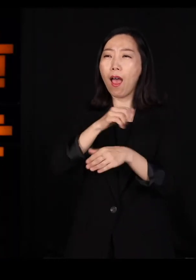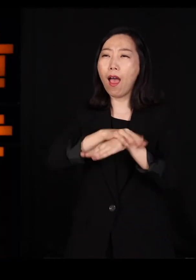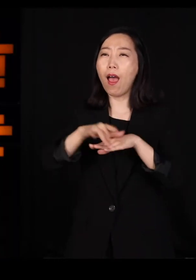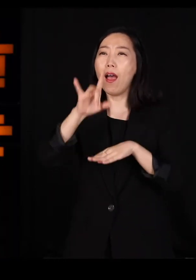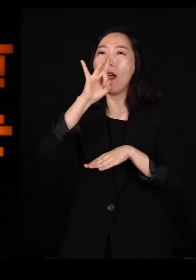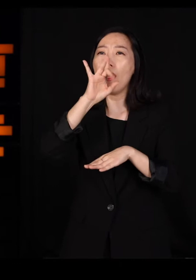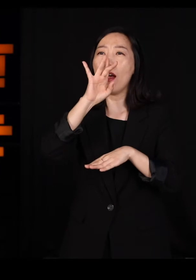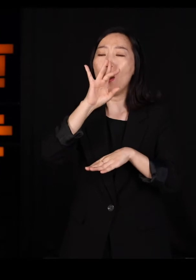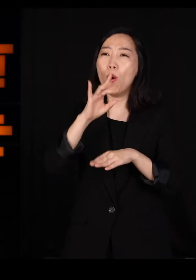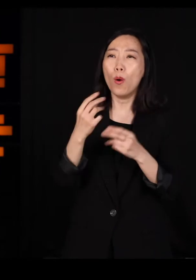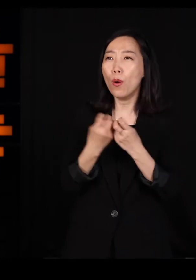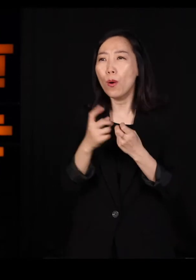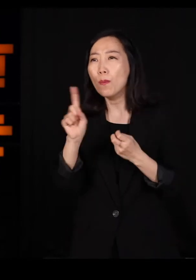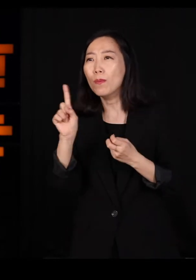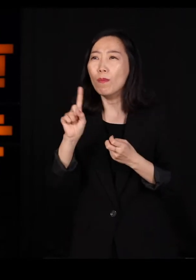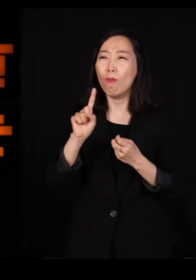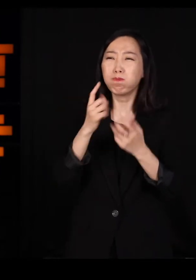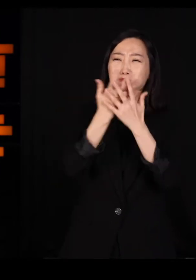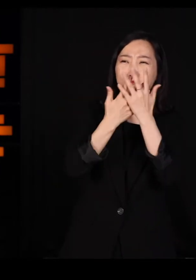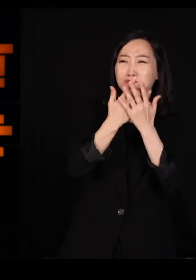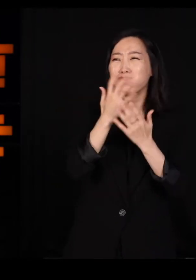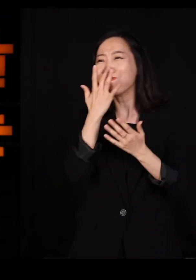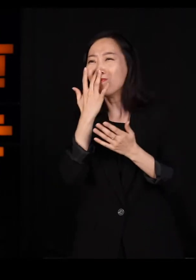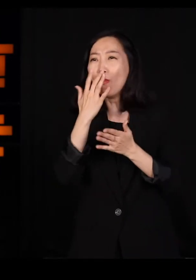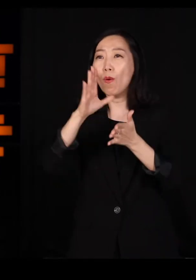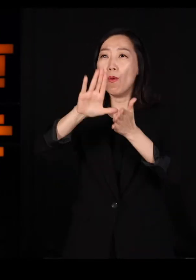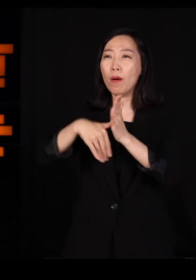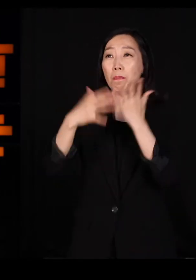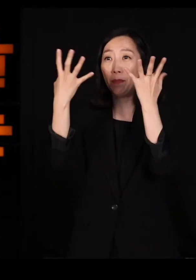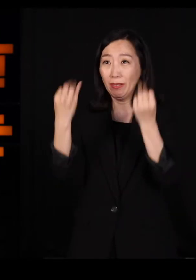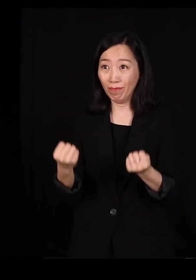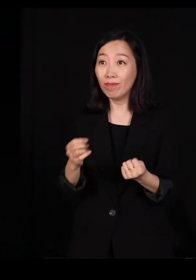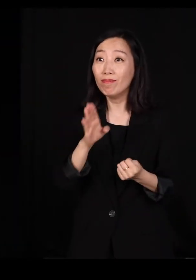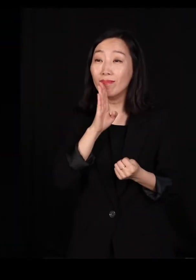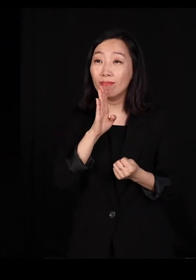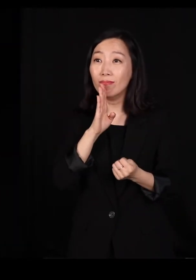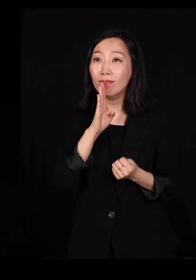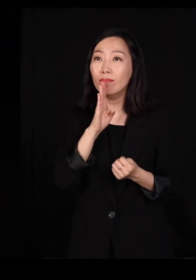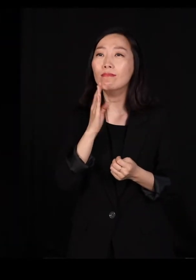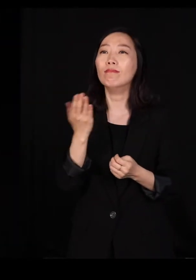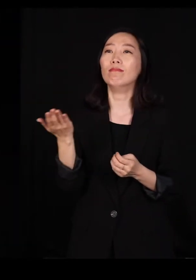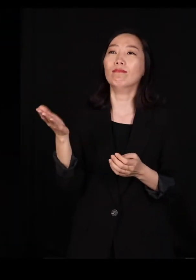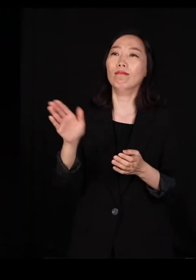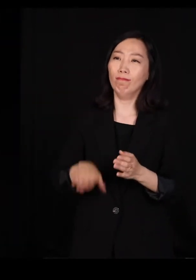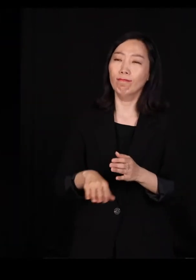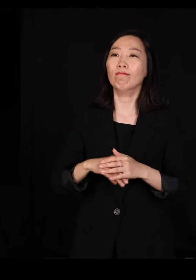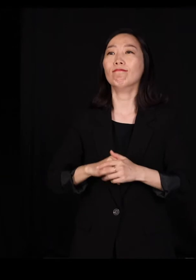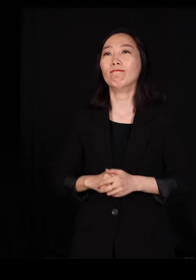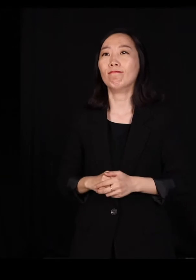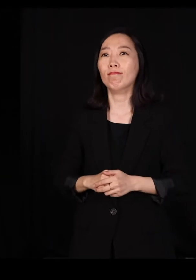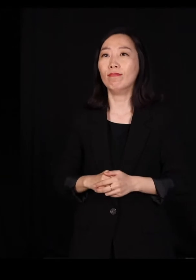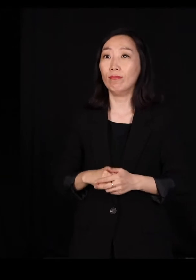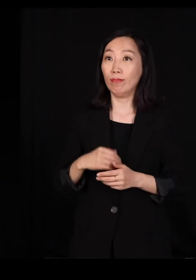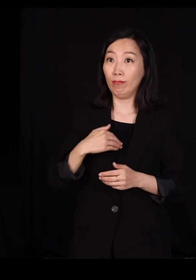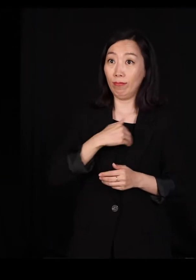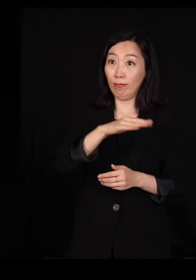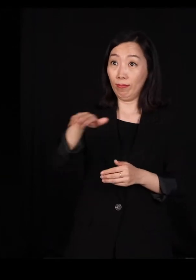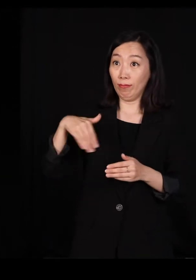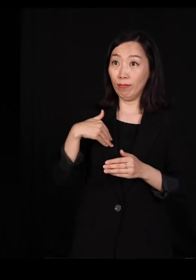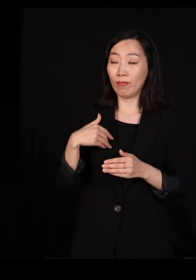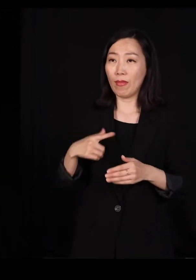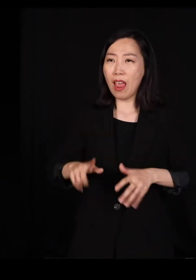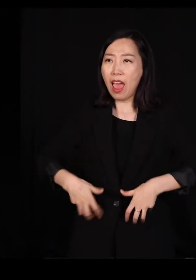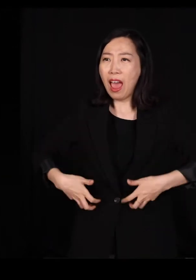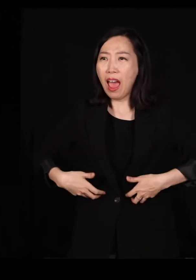안 날 것 같은 이게 뭐가 뭔지 모르겠는 본질이 되게 모호한 그런 경우들이 많습니다. 근데 우리는